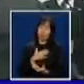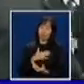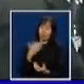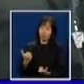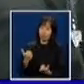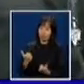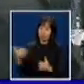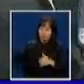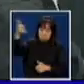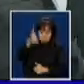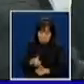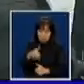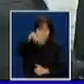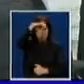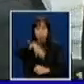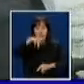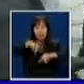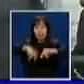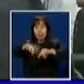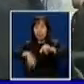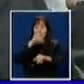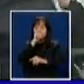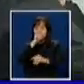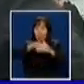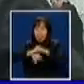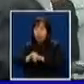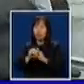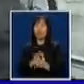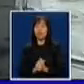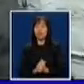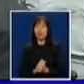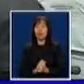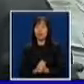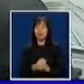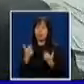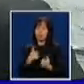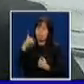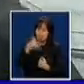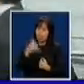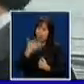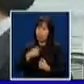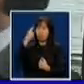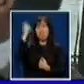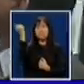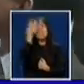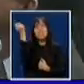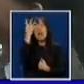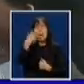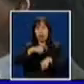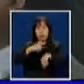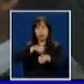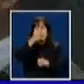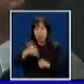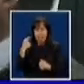าลุยฟาร์มไก่นะฮะ ตอนนี้ดีแต่เสียงอยู ่ไปยินแต่เสียง ยังไม่ได้เข้าไปดู ผมมาตอนแรกนึกว่าประมาณ 4:00-5:00 แต่มัน